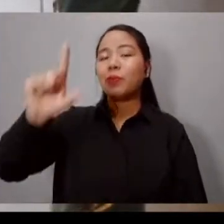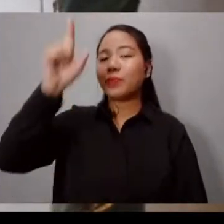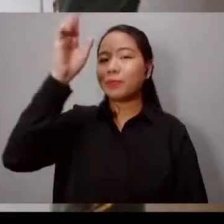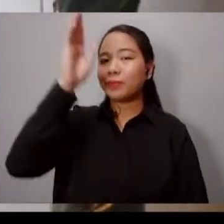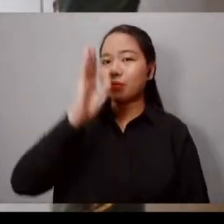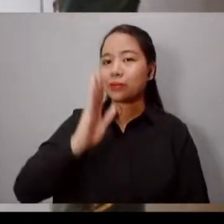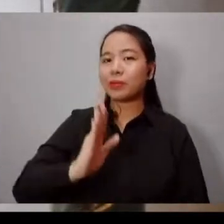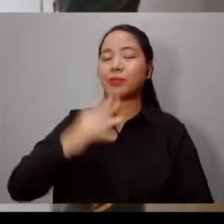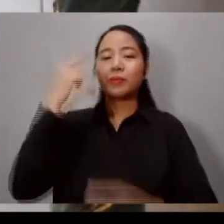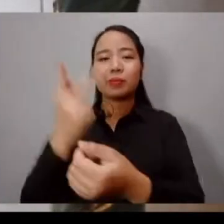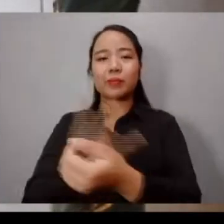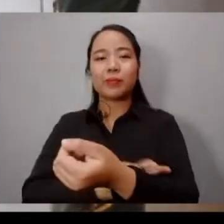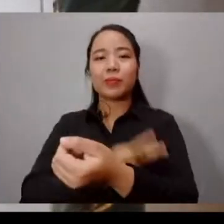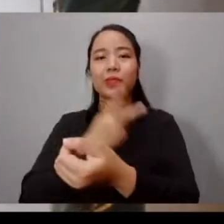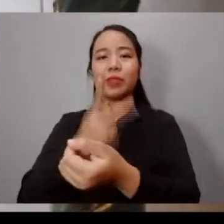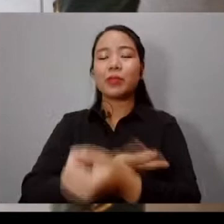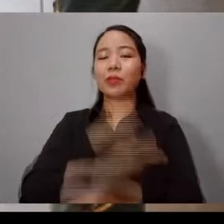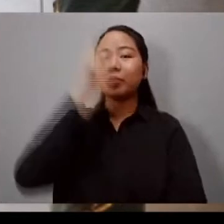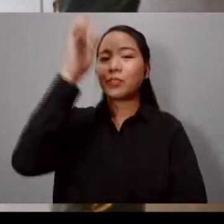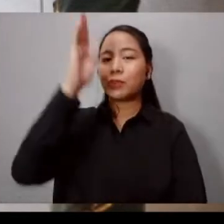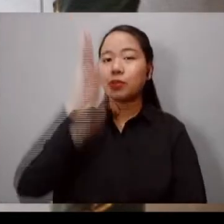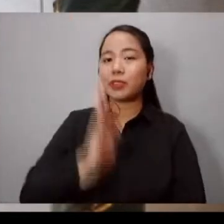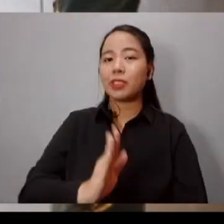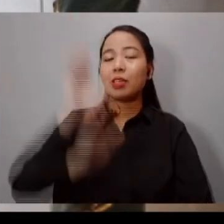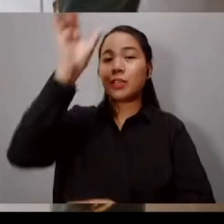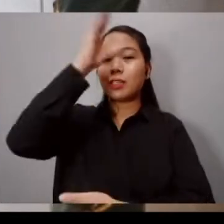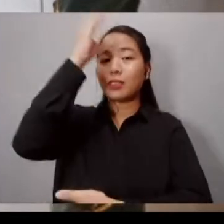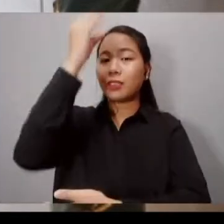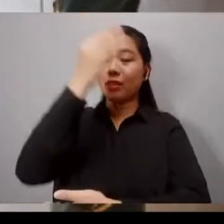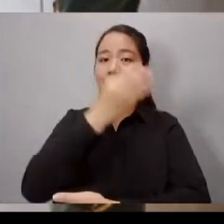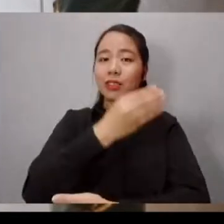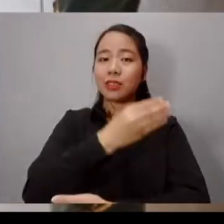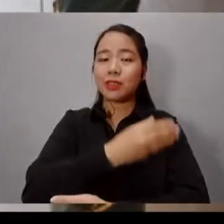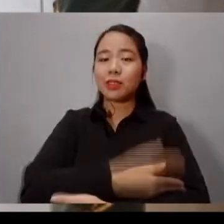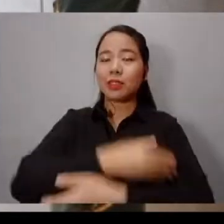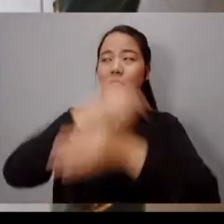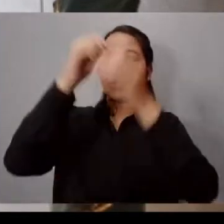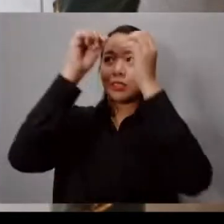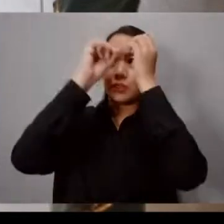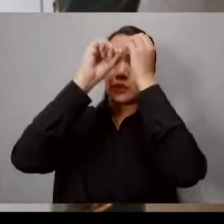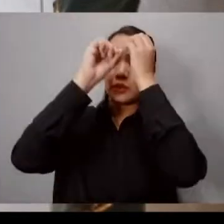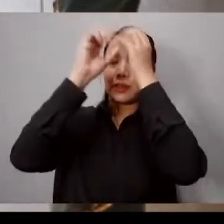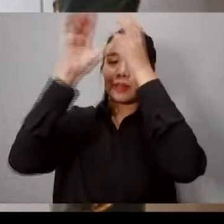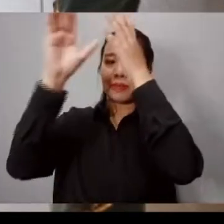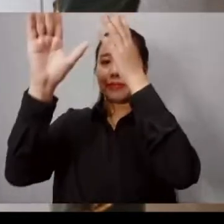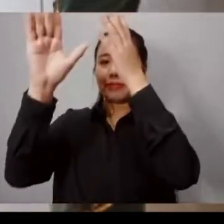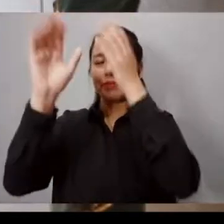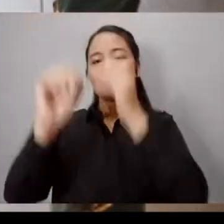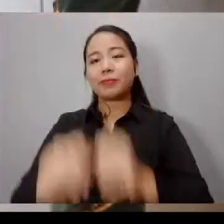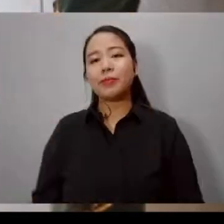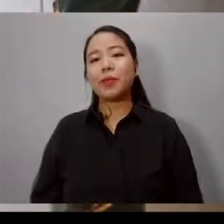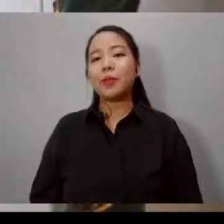Diyos ko, Kordero ng Diyos, Anak ng Ama.